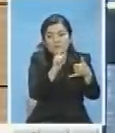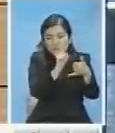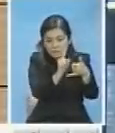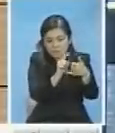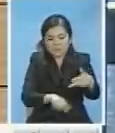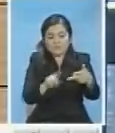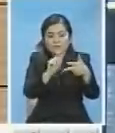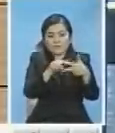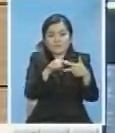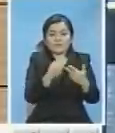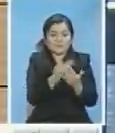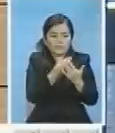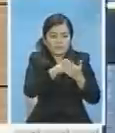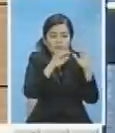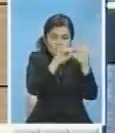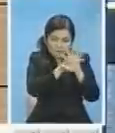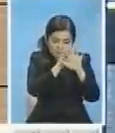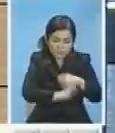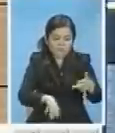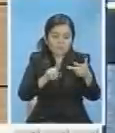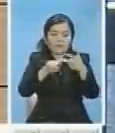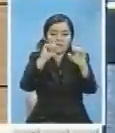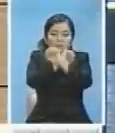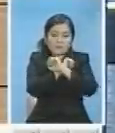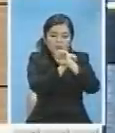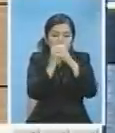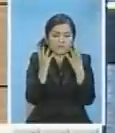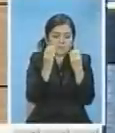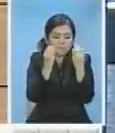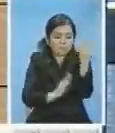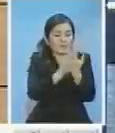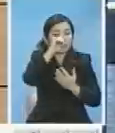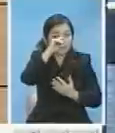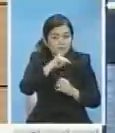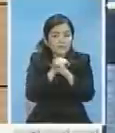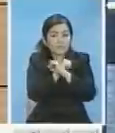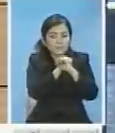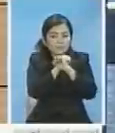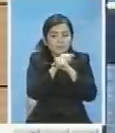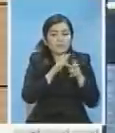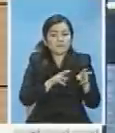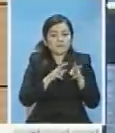ทับซ้อนและ3เรื่องของการปกป้องรักษาอธิปไตยเหนือดินแดนของไทยนั้นน่าจะสาม